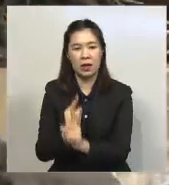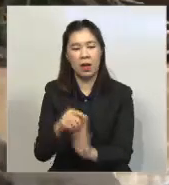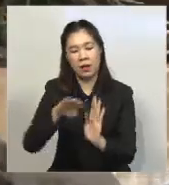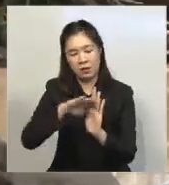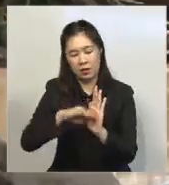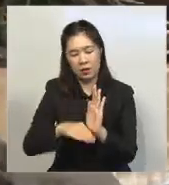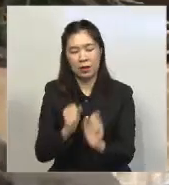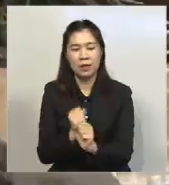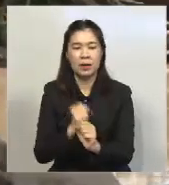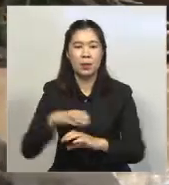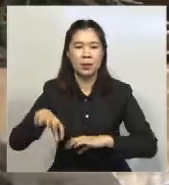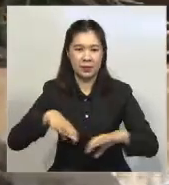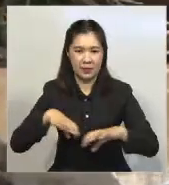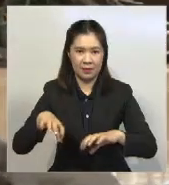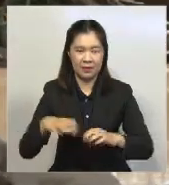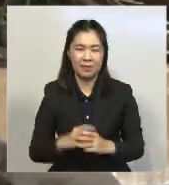ต่อไปค่ะ